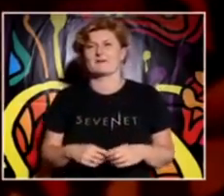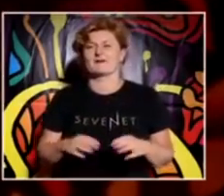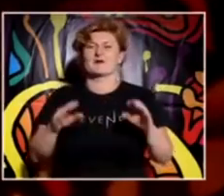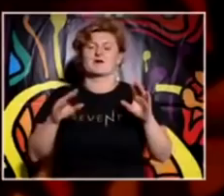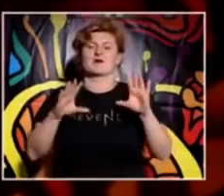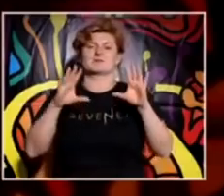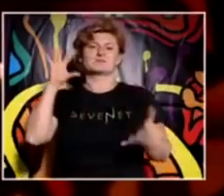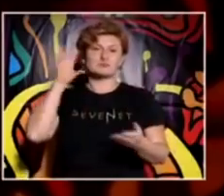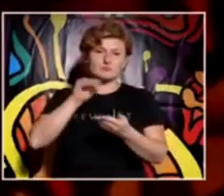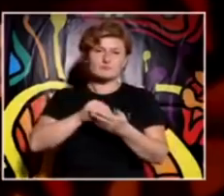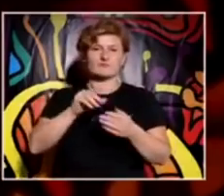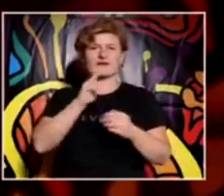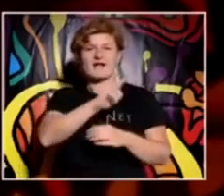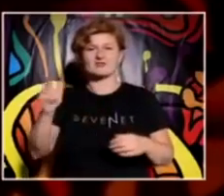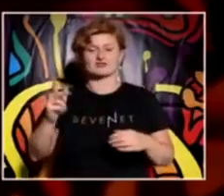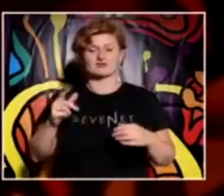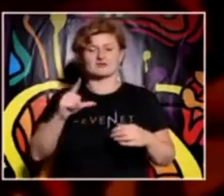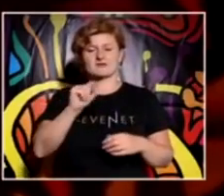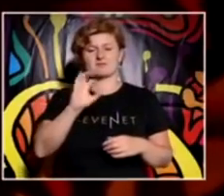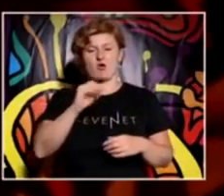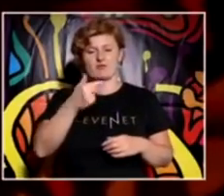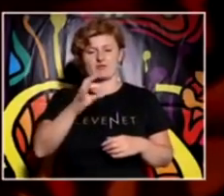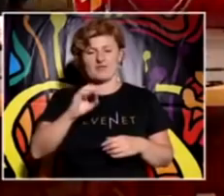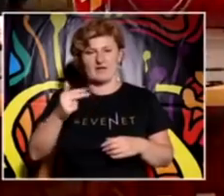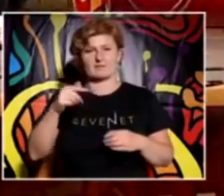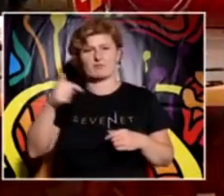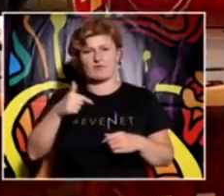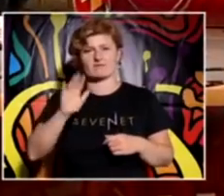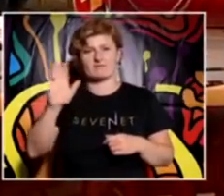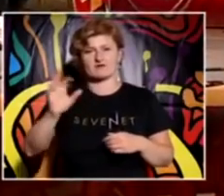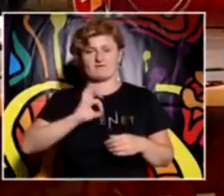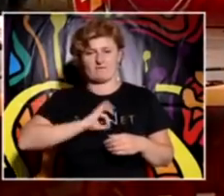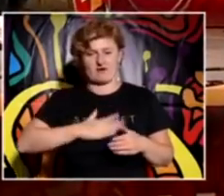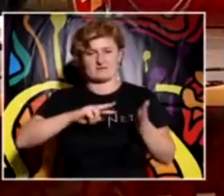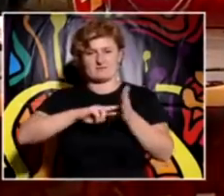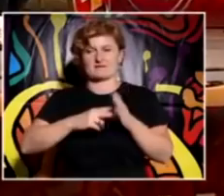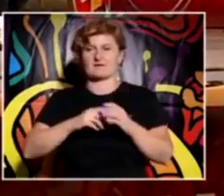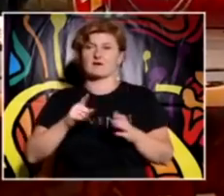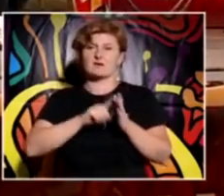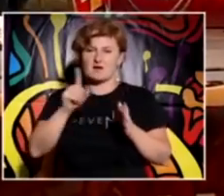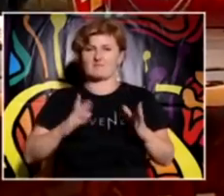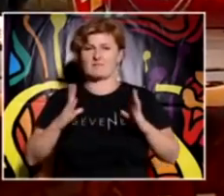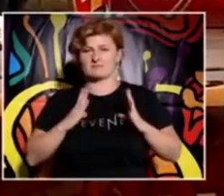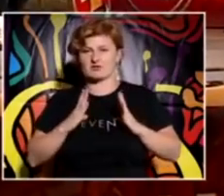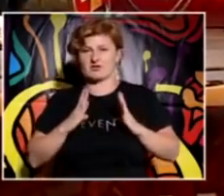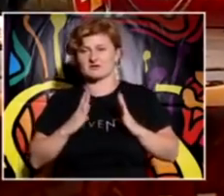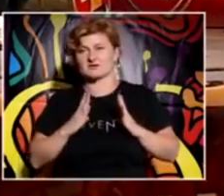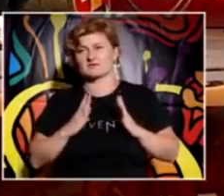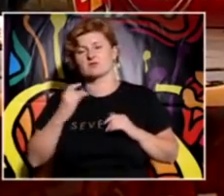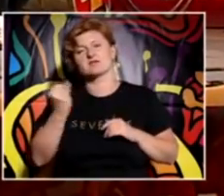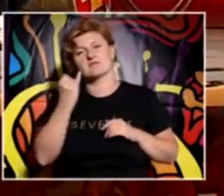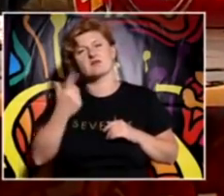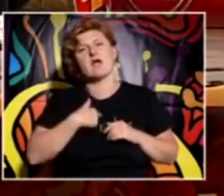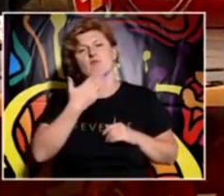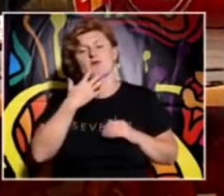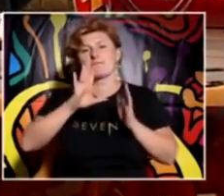Podsumowując, każdy spontan powinien mieć swój plan, tak? W jakim sensie? Bezpieczeństwa warto jeszcze, nie wiem, to są takie rzeczy, ja zawsze mówię,